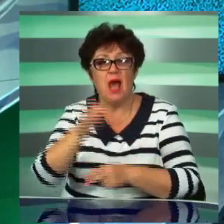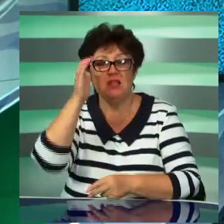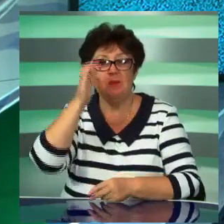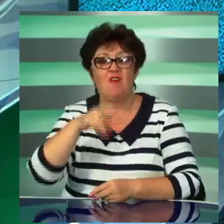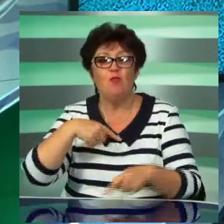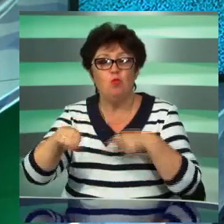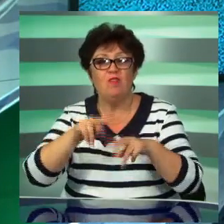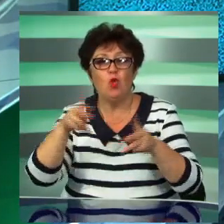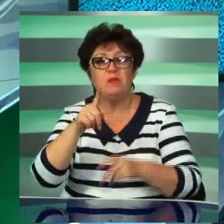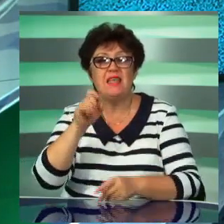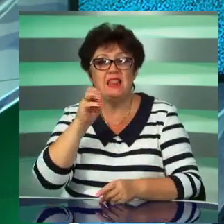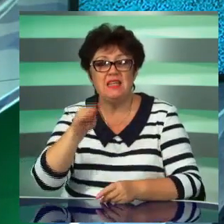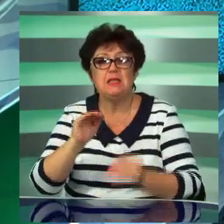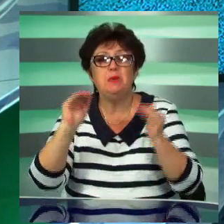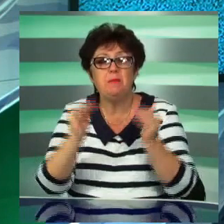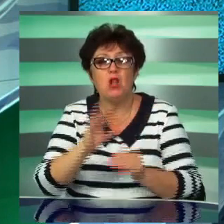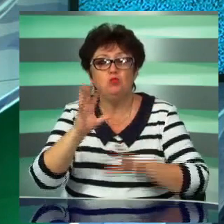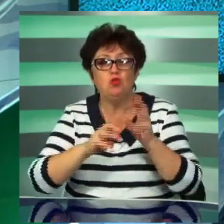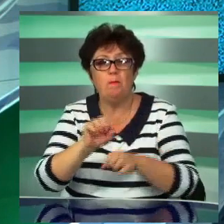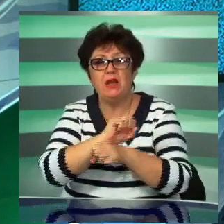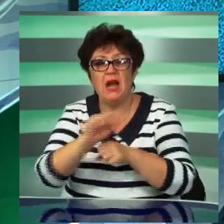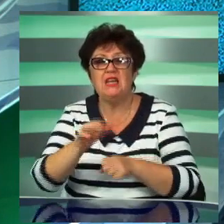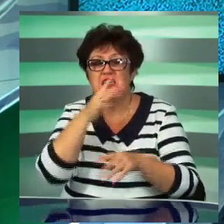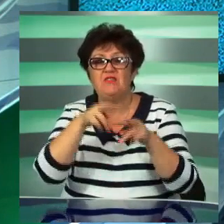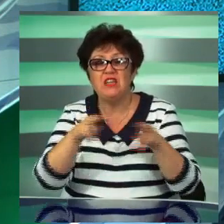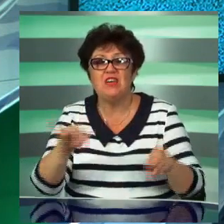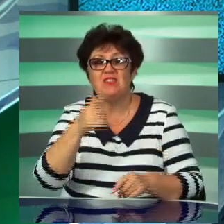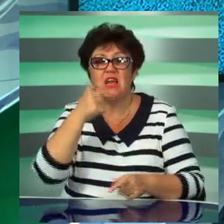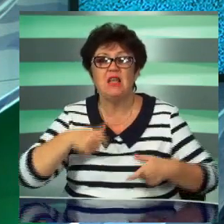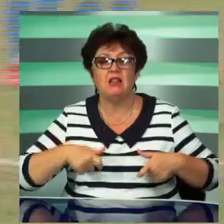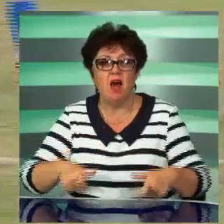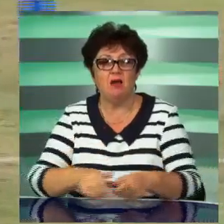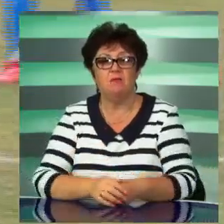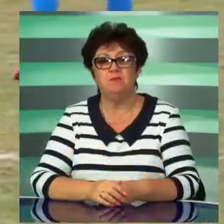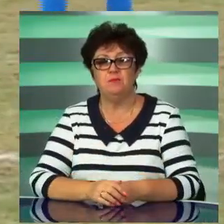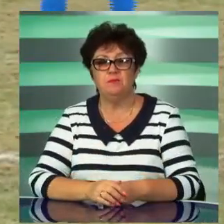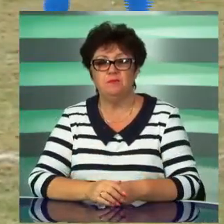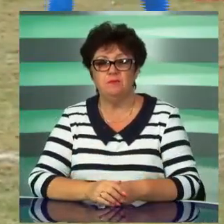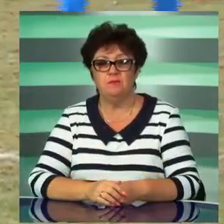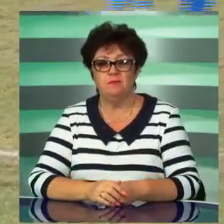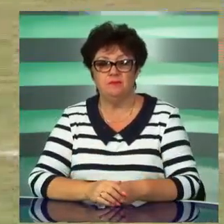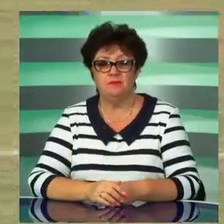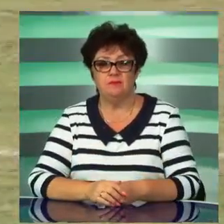Академии футбольного клуба «Зенит» с минимальным счетом переиграли сверстников из Краснодара.